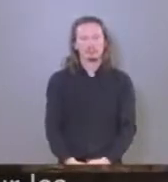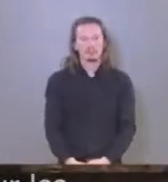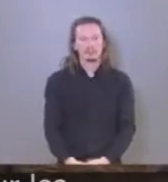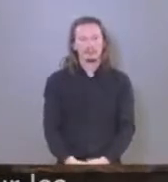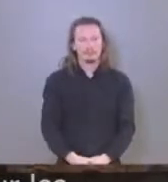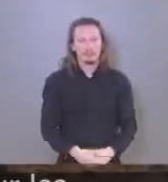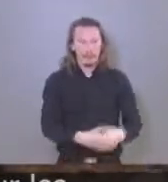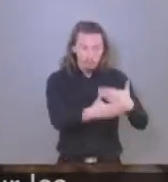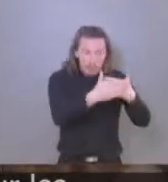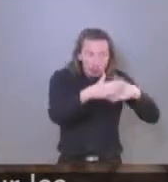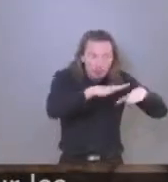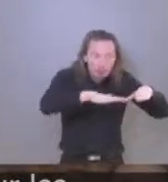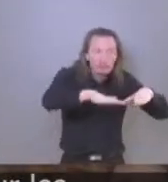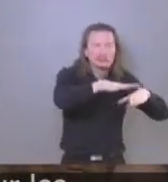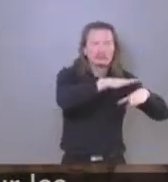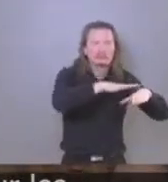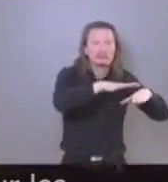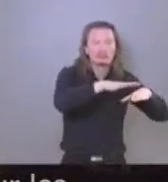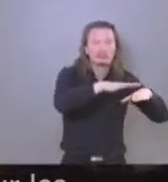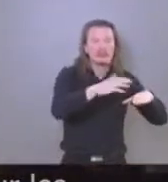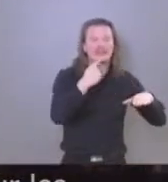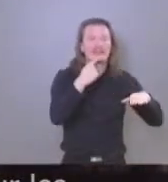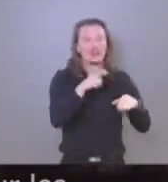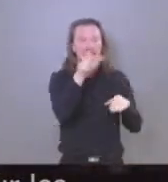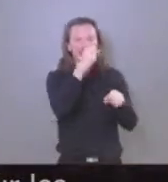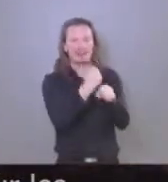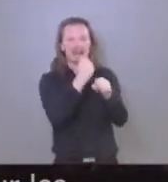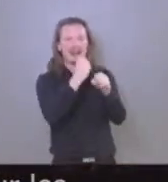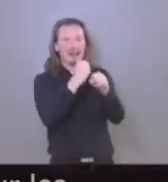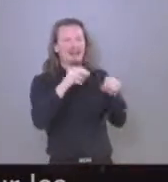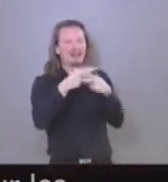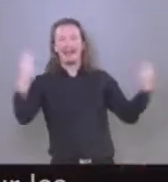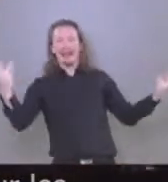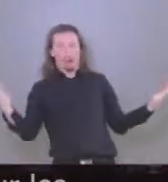Localement égale relocalisé.